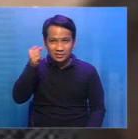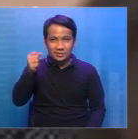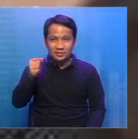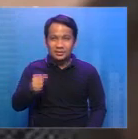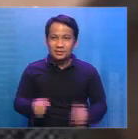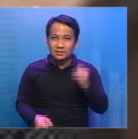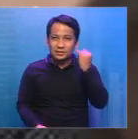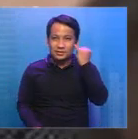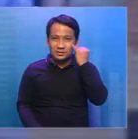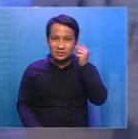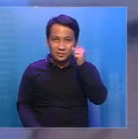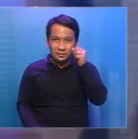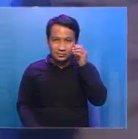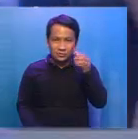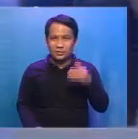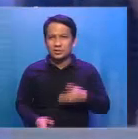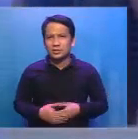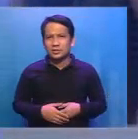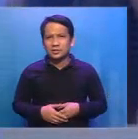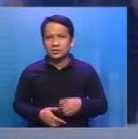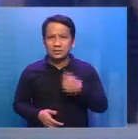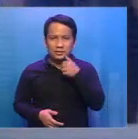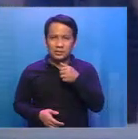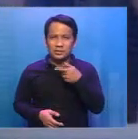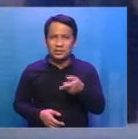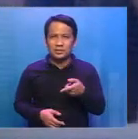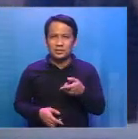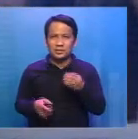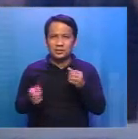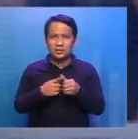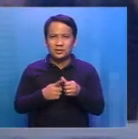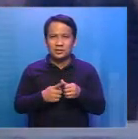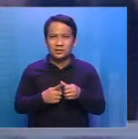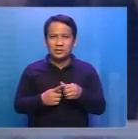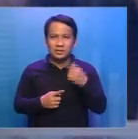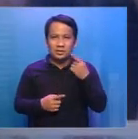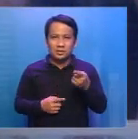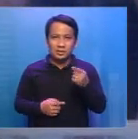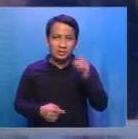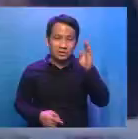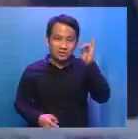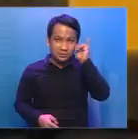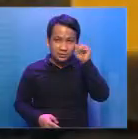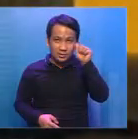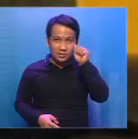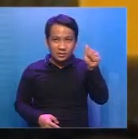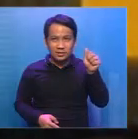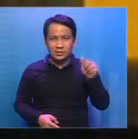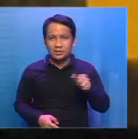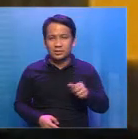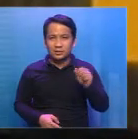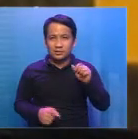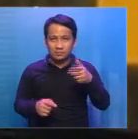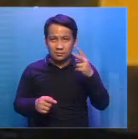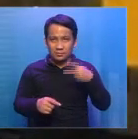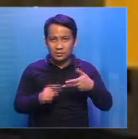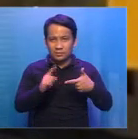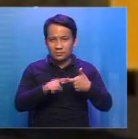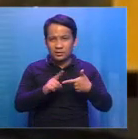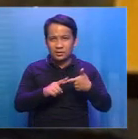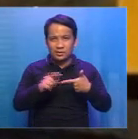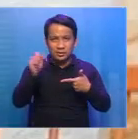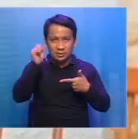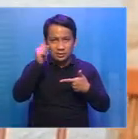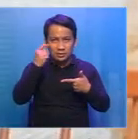at Ji Chang Wook. Para naman sa female category, si Ivana Alawi ang nanguna. Si Sarah Jeronimo naman ang second